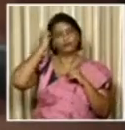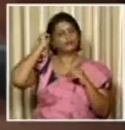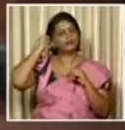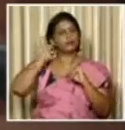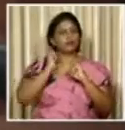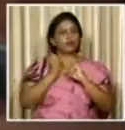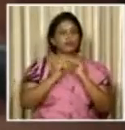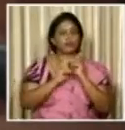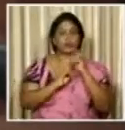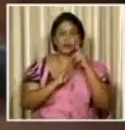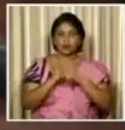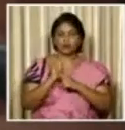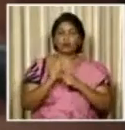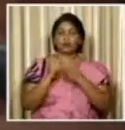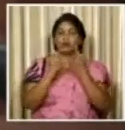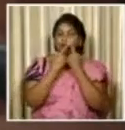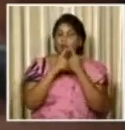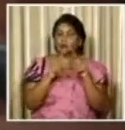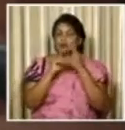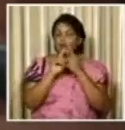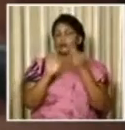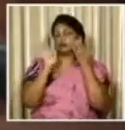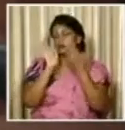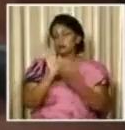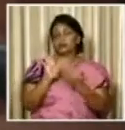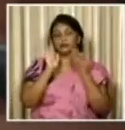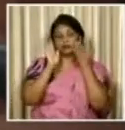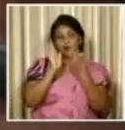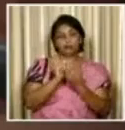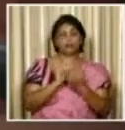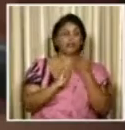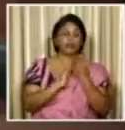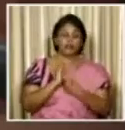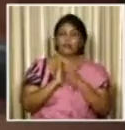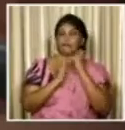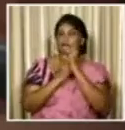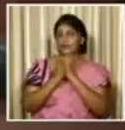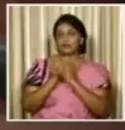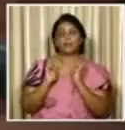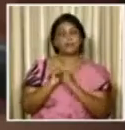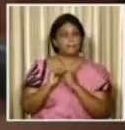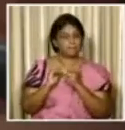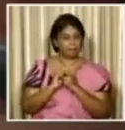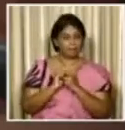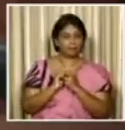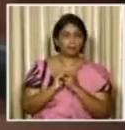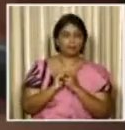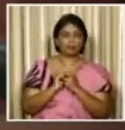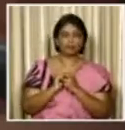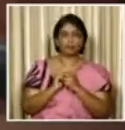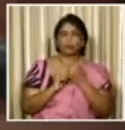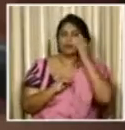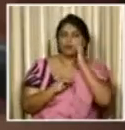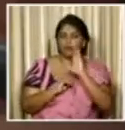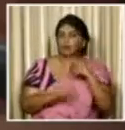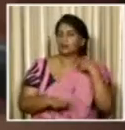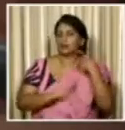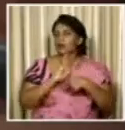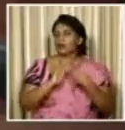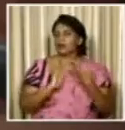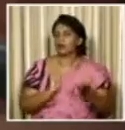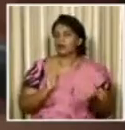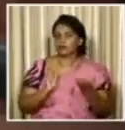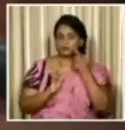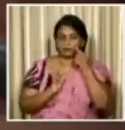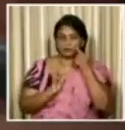සුසිල් ප්‍රේමජයන්ත අමාත්‍යවරයා විවිධ දේවල් ගෙනහැර පානවා මේ මේක නීති විවස්ථාම ප්‍රශ්නයක් කියන්නේ සම්ප්‍රදාය මොකද